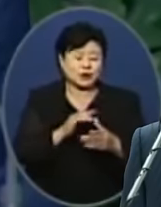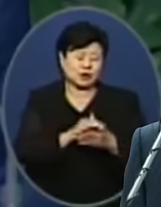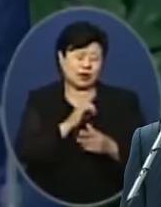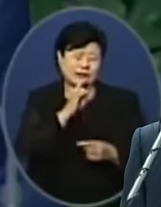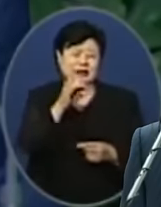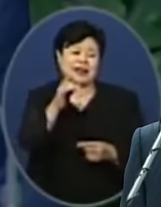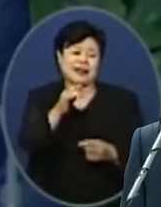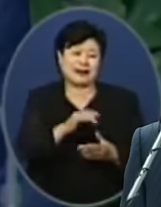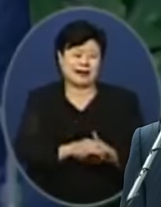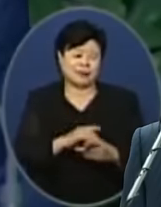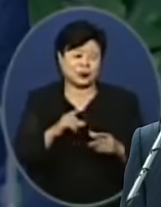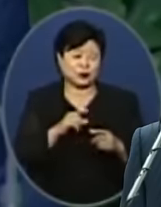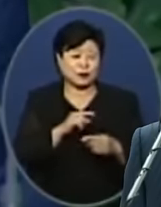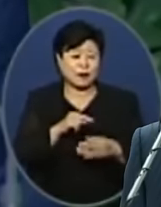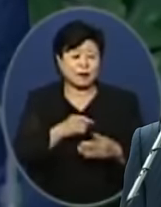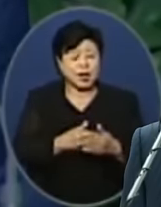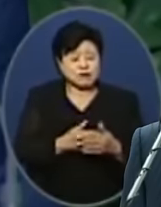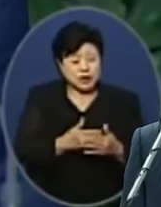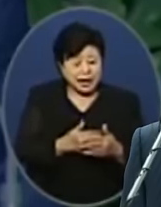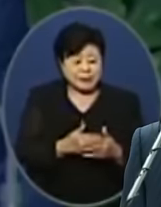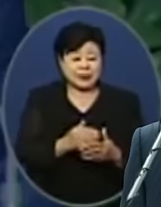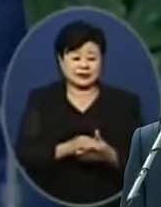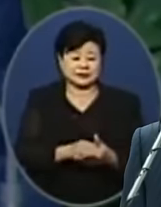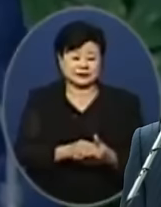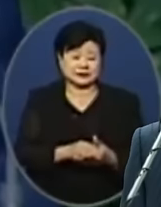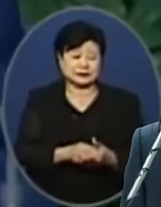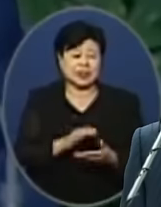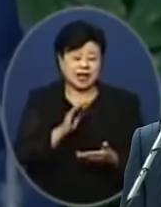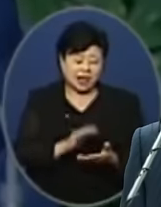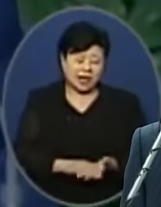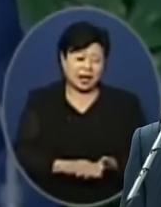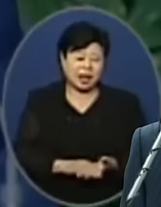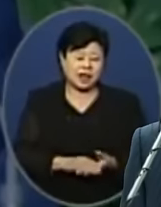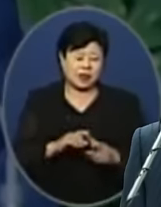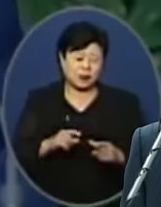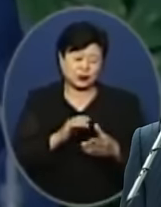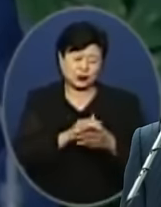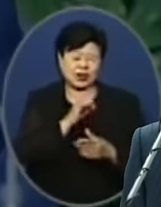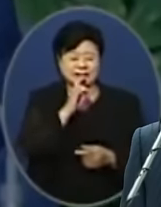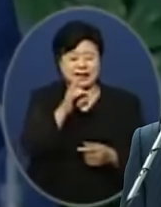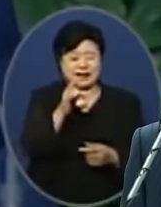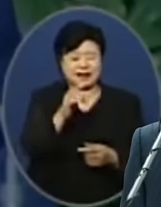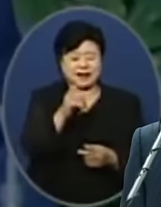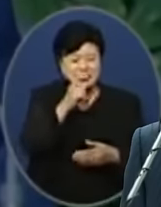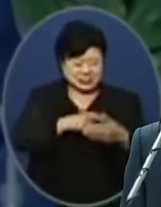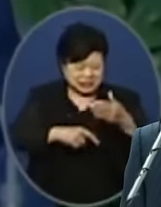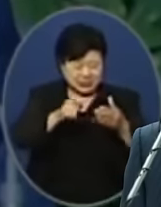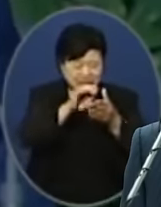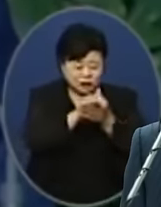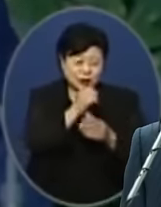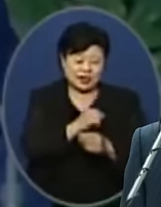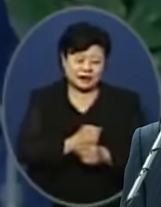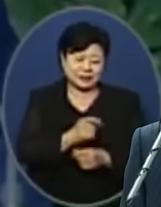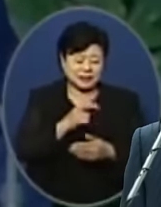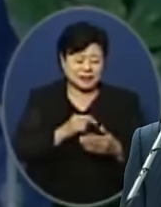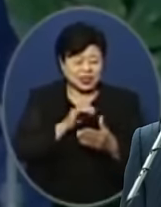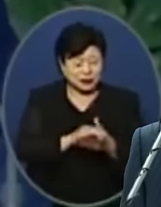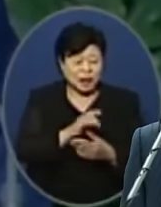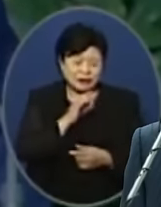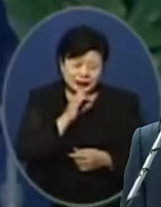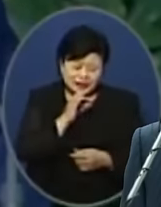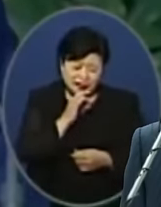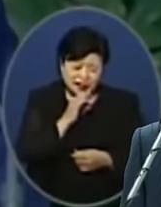됩니다. 보통 기도에서 마음이 불안하고 달랑 아 보통 기도는 안 되는구나, 철야 기도를 해야 되겠구나, 철야 기도를